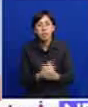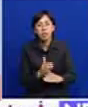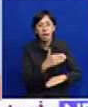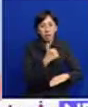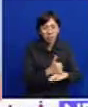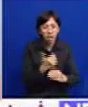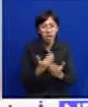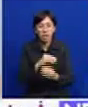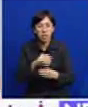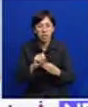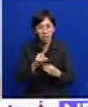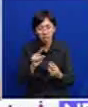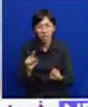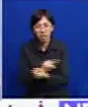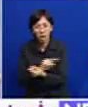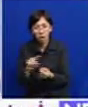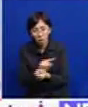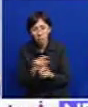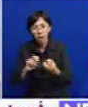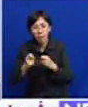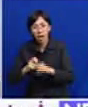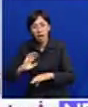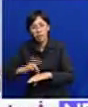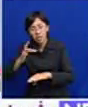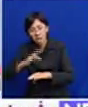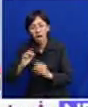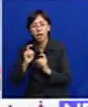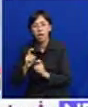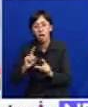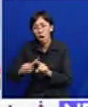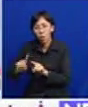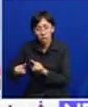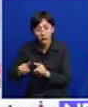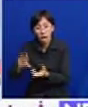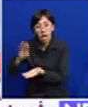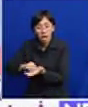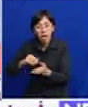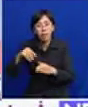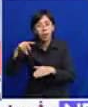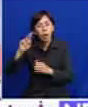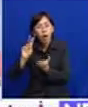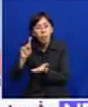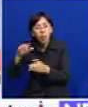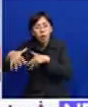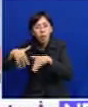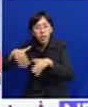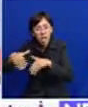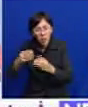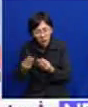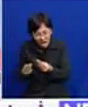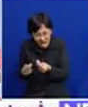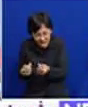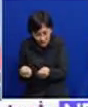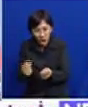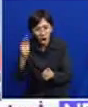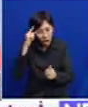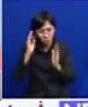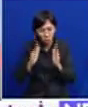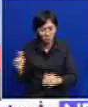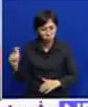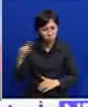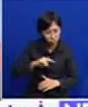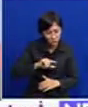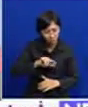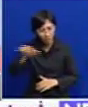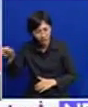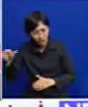ศรษฐกิจสังคมภัยพิบัติภัยธรรมชาติรวมถึงข้อมูลประชากรโดยละเอียดเพื่อดูแลการเข้าออกและความปลอดภั